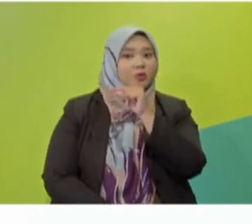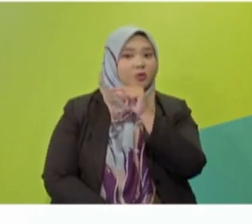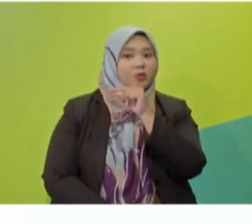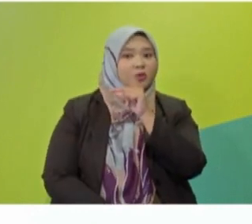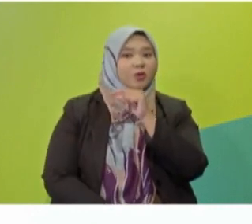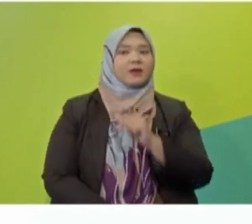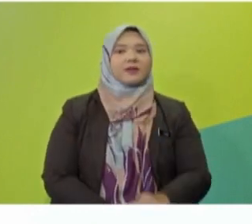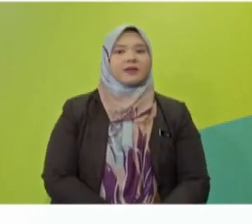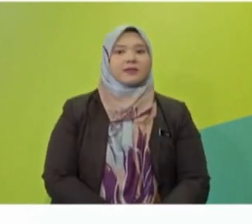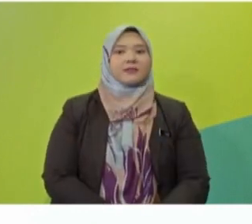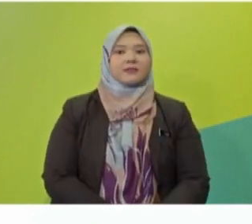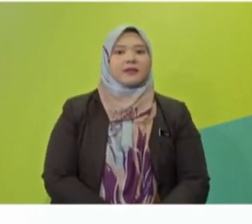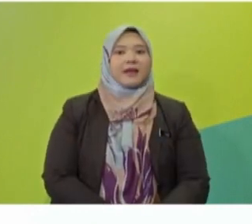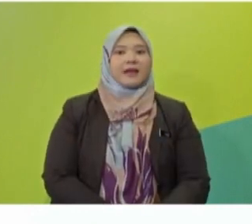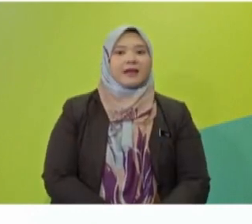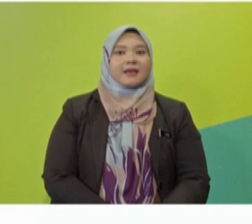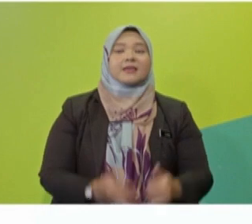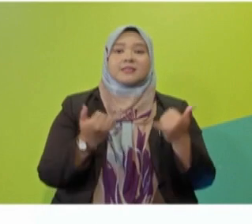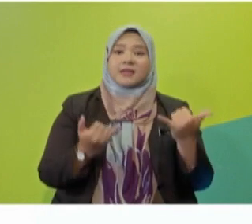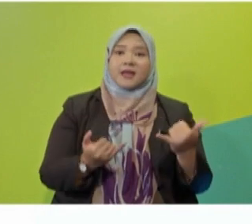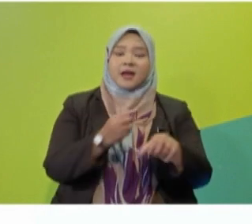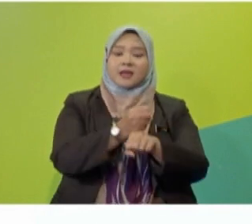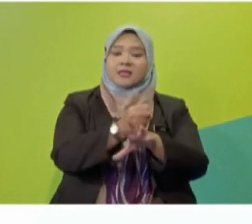itu, semut dan merpati